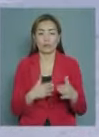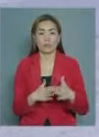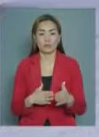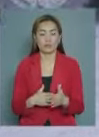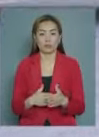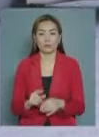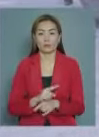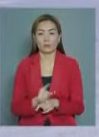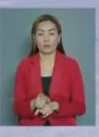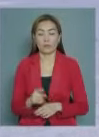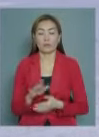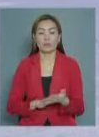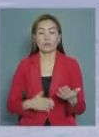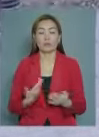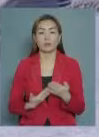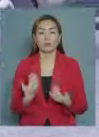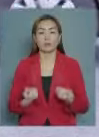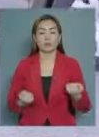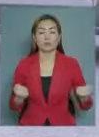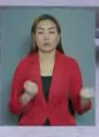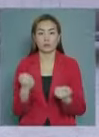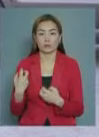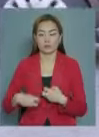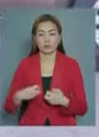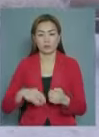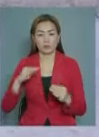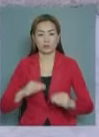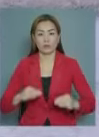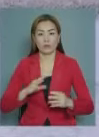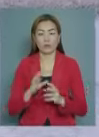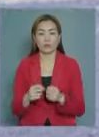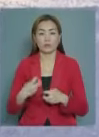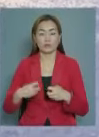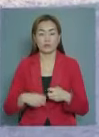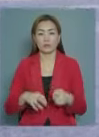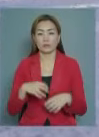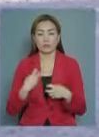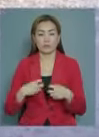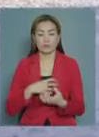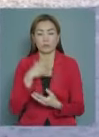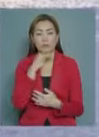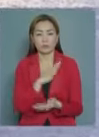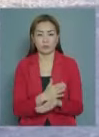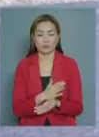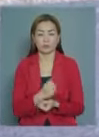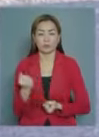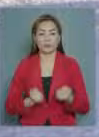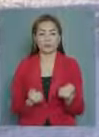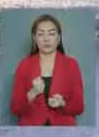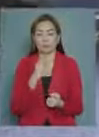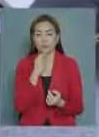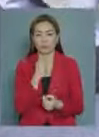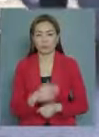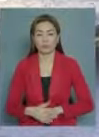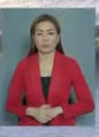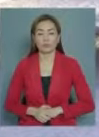алмайды. Олай болмаса, көлік қозғалтқышы жерге тиіп, қосалқы бөлшектерін қолға ұстап кететіндей қорқасың деп